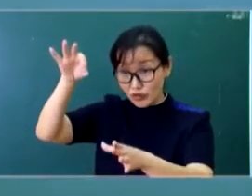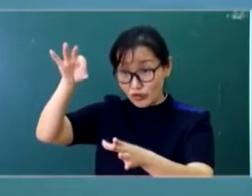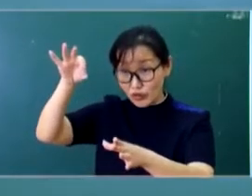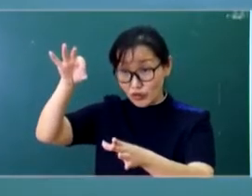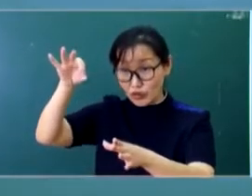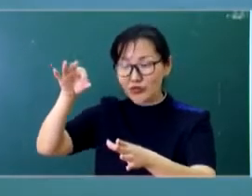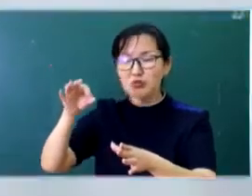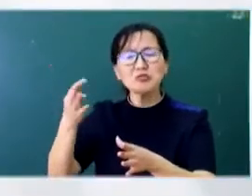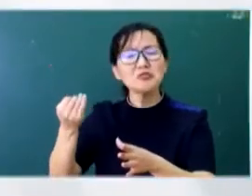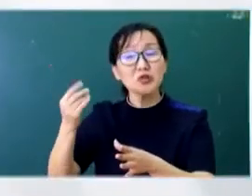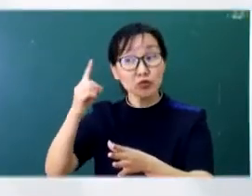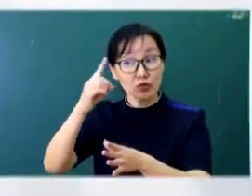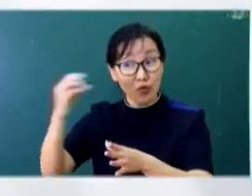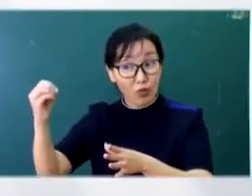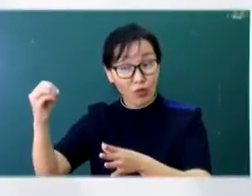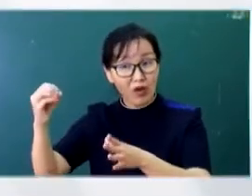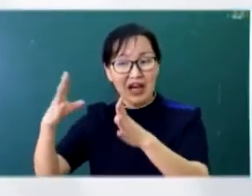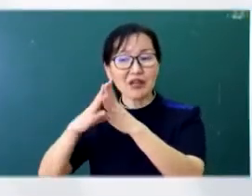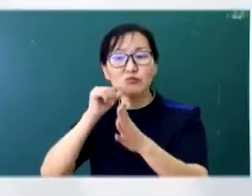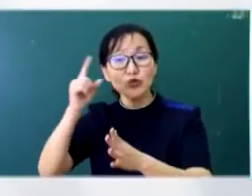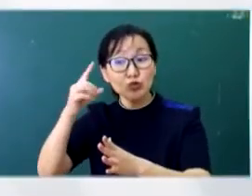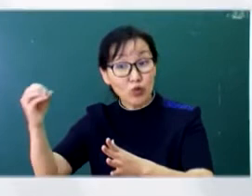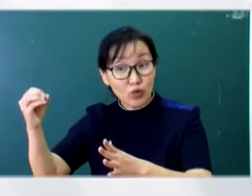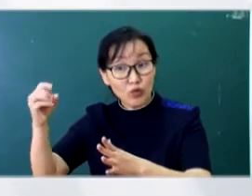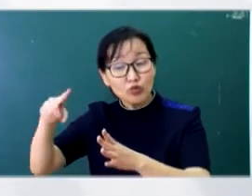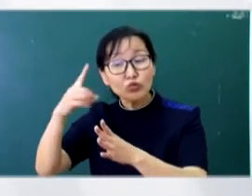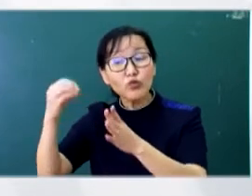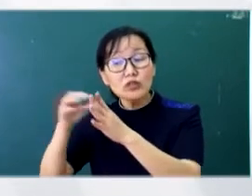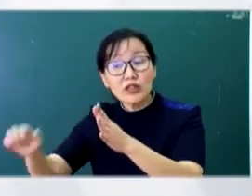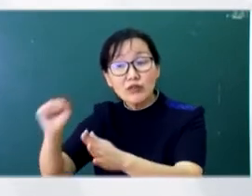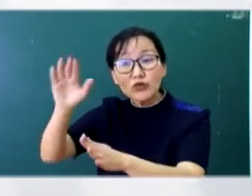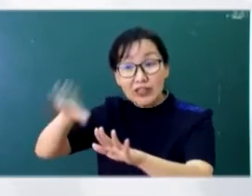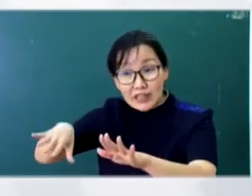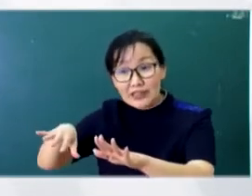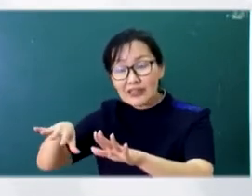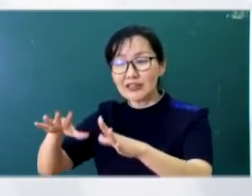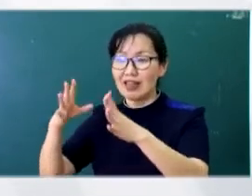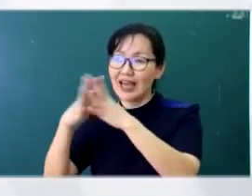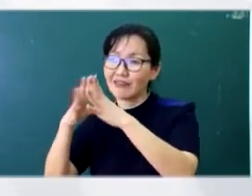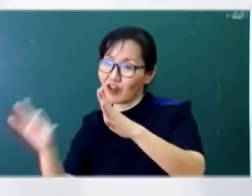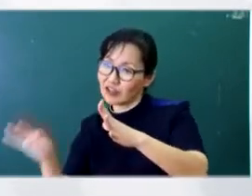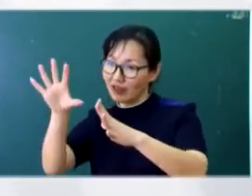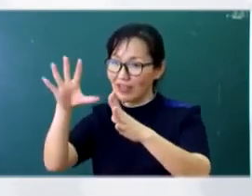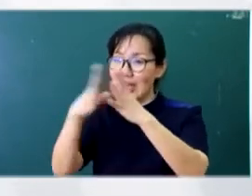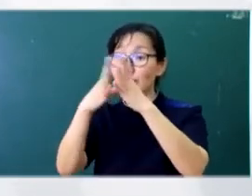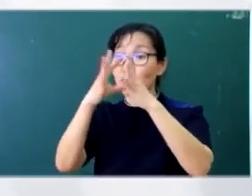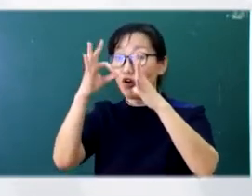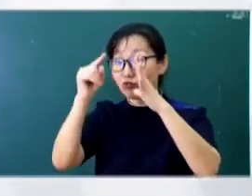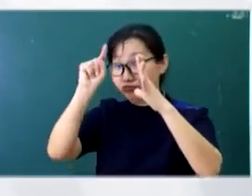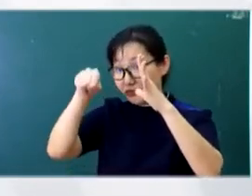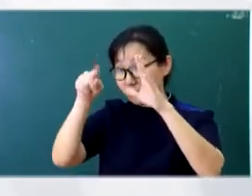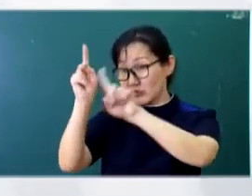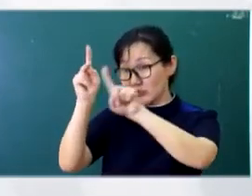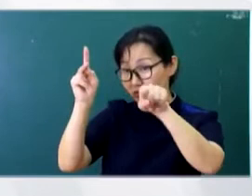За, бид нар тоог тоймлохдоо энэ загварыг ашигладаг. Өөрөөр хэлэх юм бол тоймлох гэж байгаа орны арын